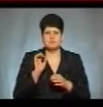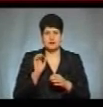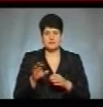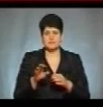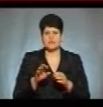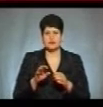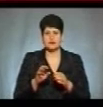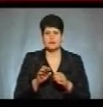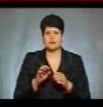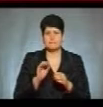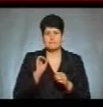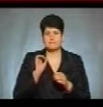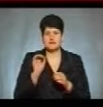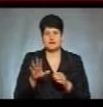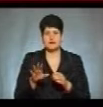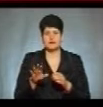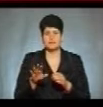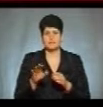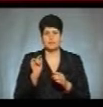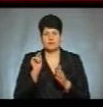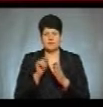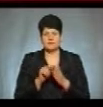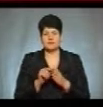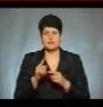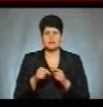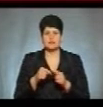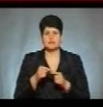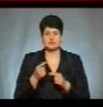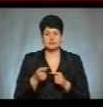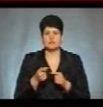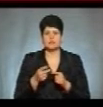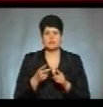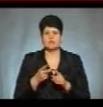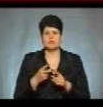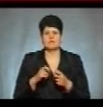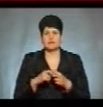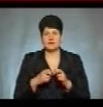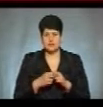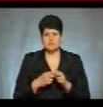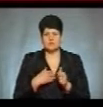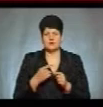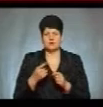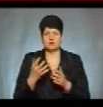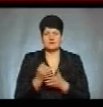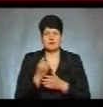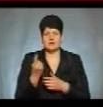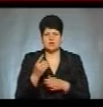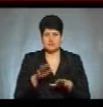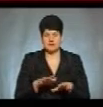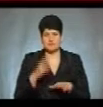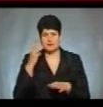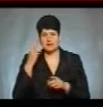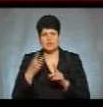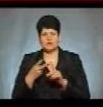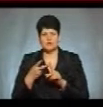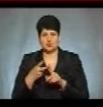естафета, це метання в ціль, попадали діти. Буде наступний етап в Івано-Франківську. Ми в Тернополі взяли перше місце, в Хмельницьку –